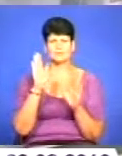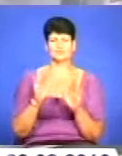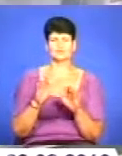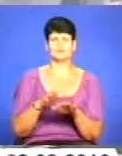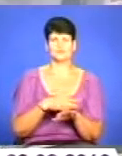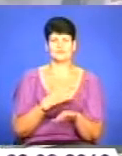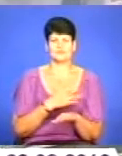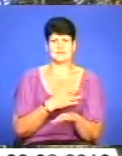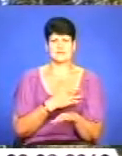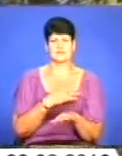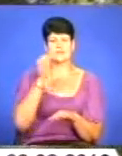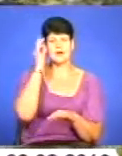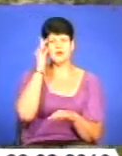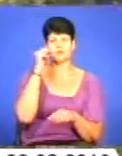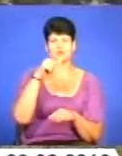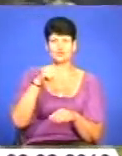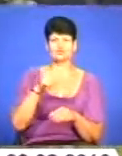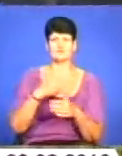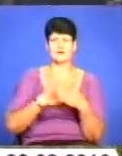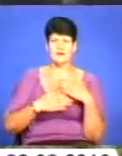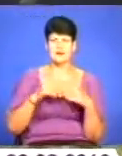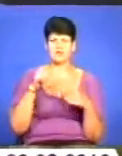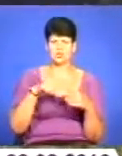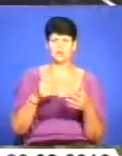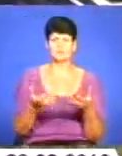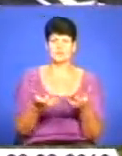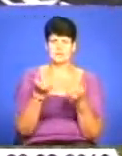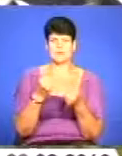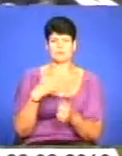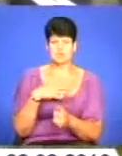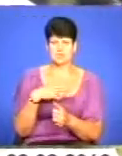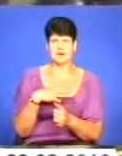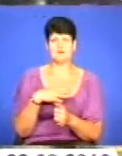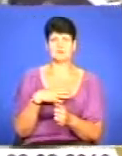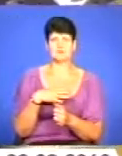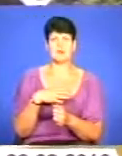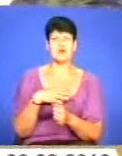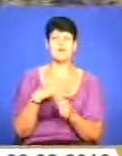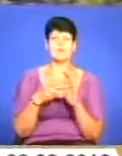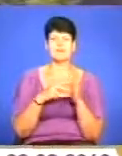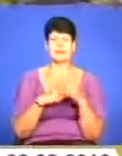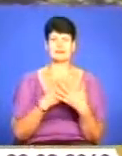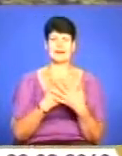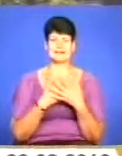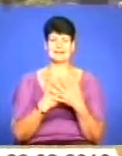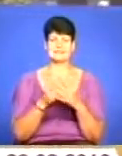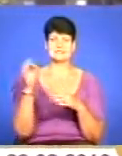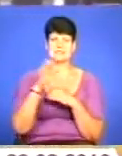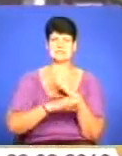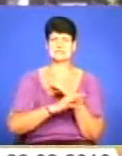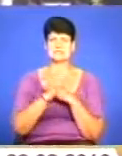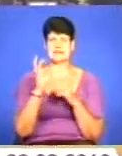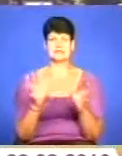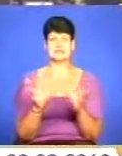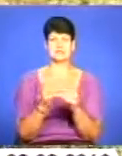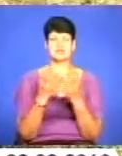і нагадуватимуть про те, що тут їм раді, тут їх підтримують і чекають. А наразі у планах активістів «Схід та Захід єдині» ще одна